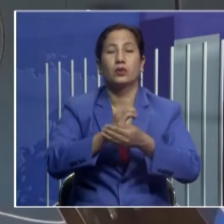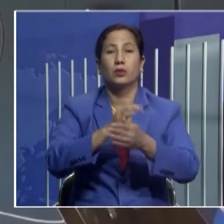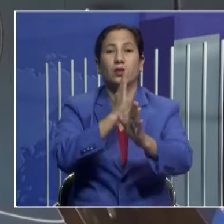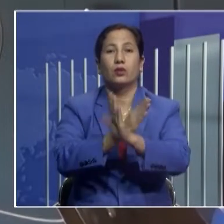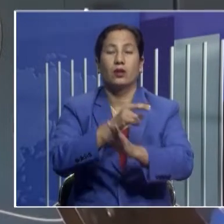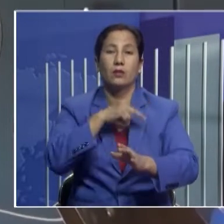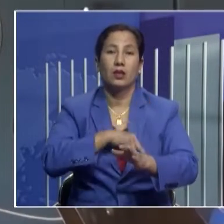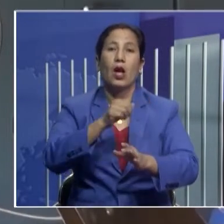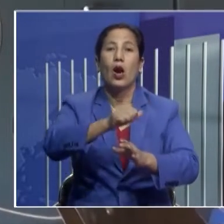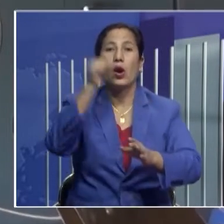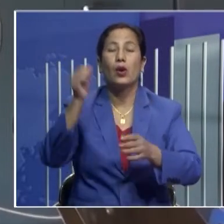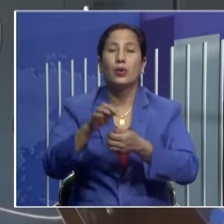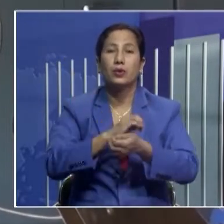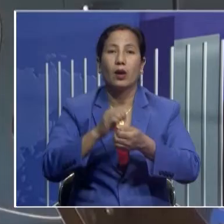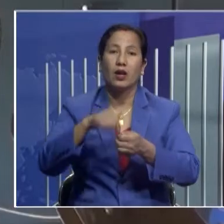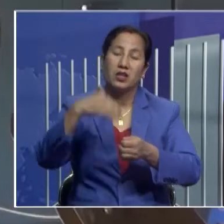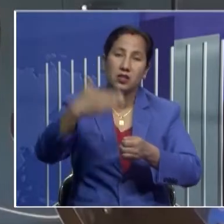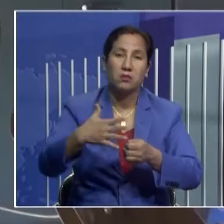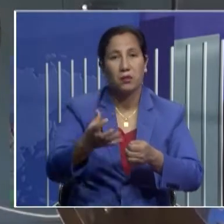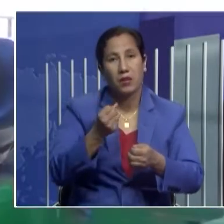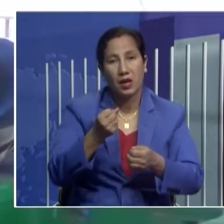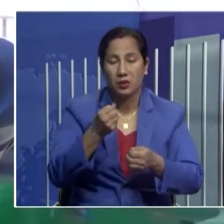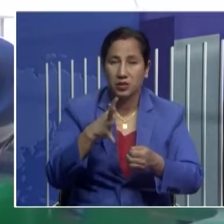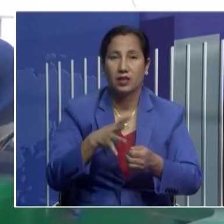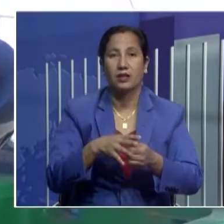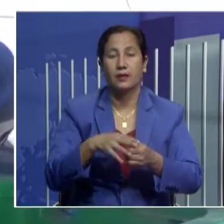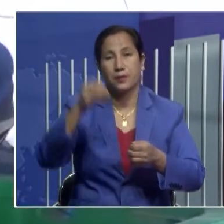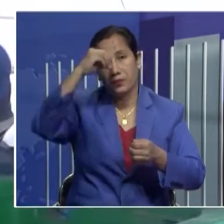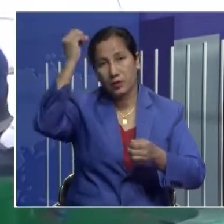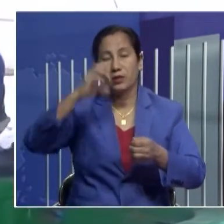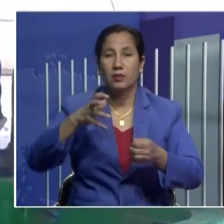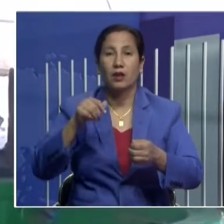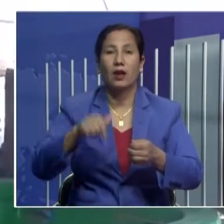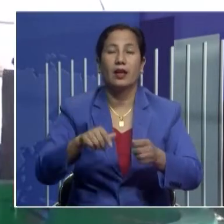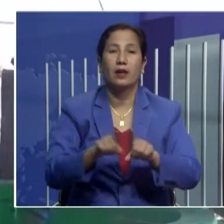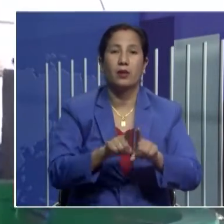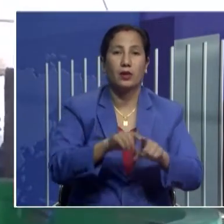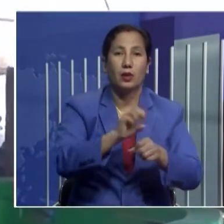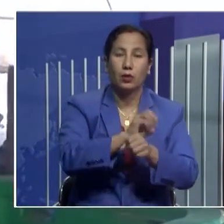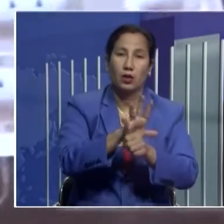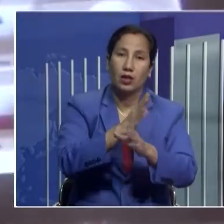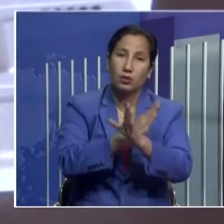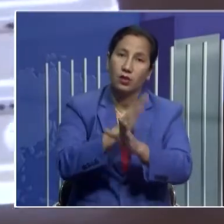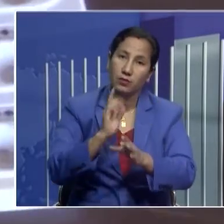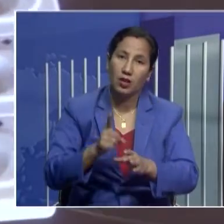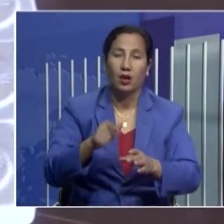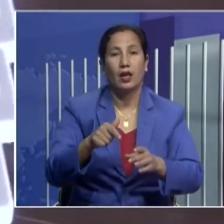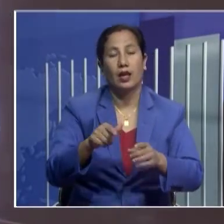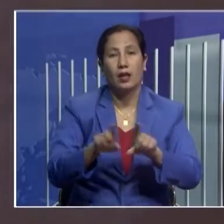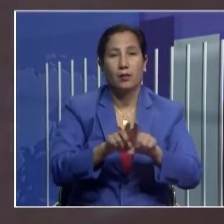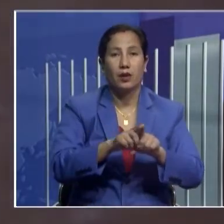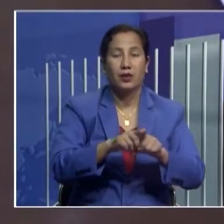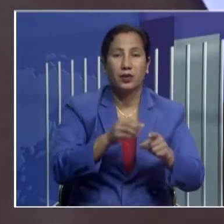लिएर कुनै पनि सेवा सुविधा हामीले अहिलेसम्म पनि पाएको नपाएको अवस्था हो। सुदूरपश्चिम प्रदेशमा अहिले पनि कोरोनाको जोखिम कायम छ। अहिले पनि